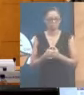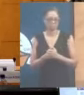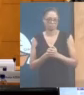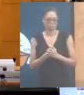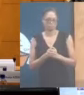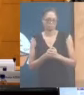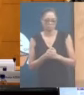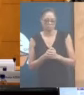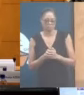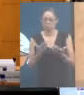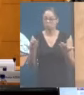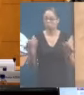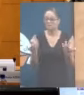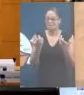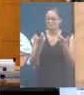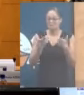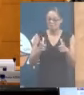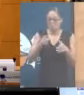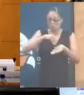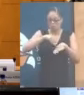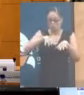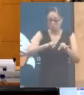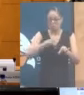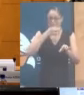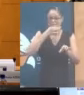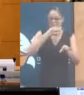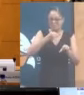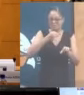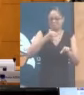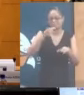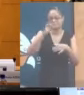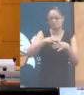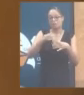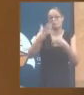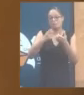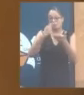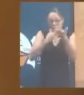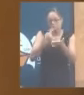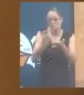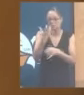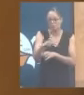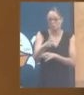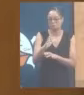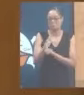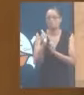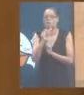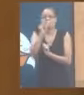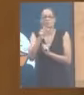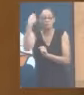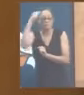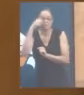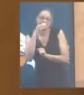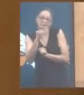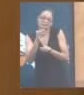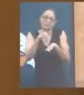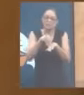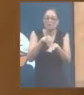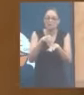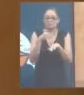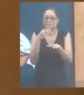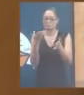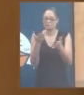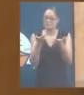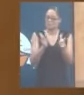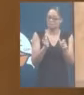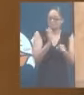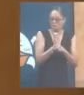En toute liberté, le conseil d'administration vote pour le non-renouvellement sur la proposition de la présidente. Et la présidente, librement, décide